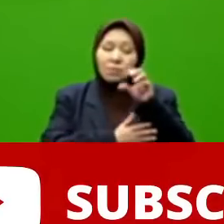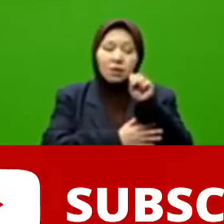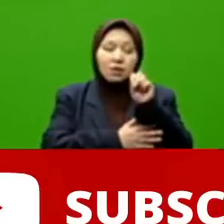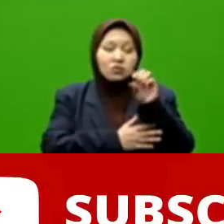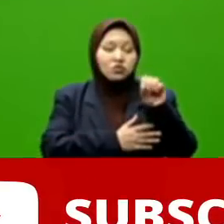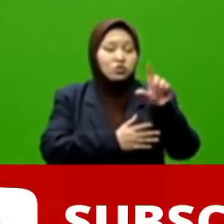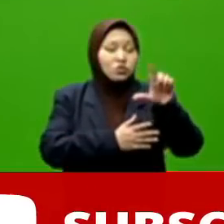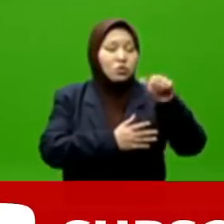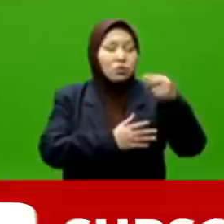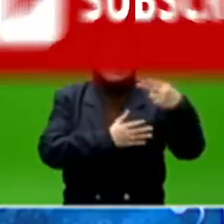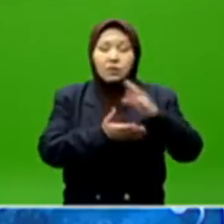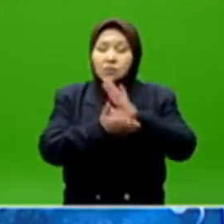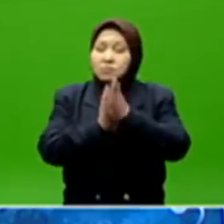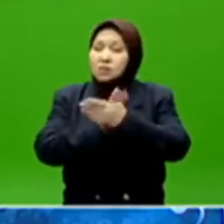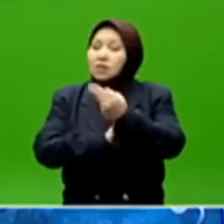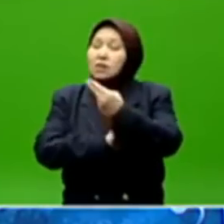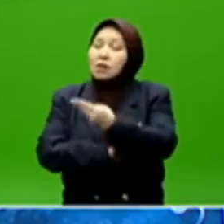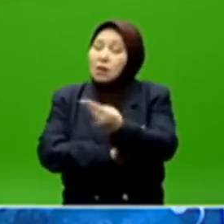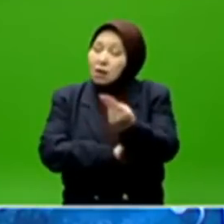sebagai harta.